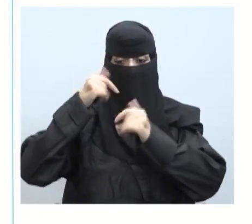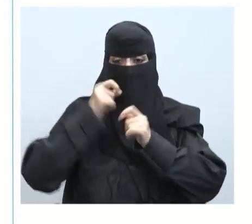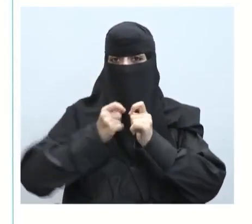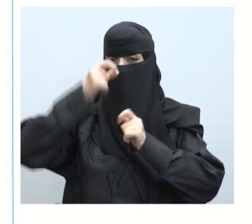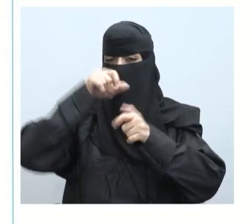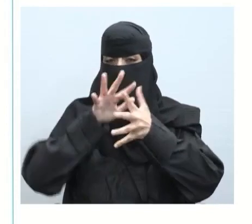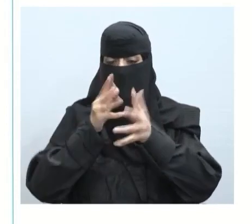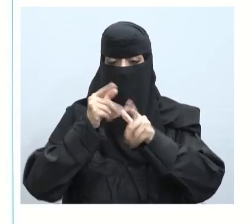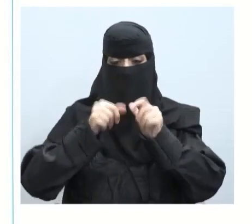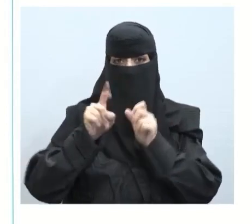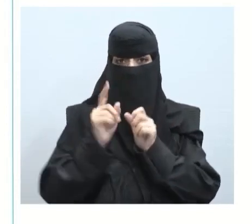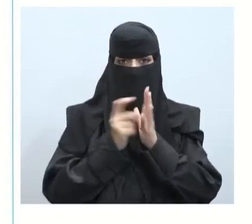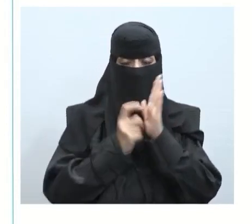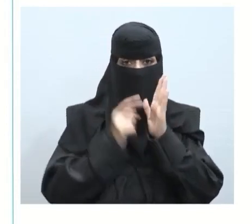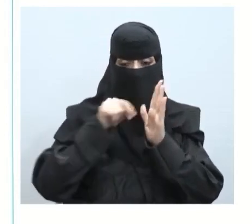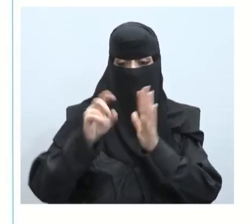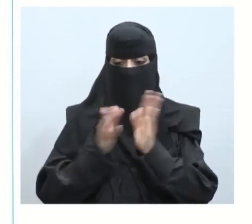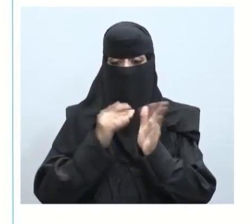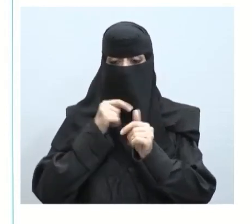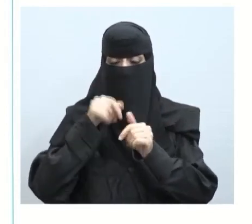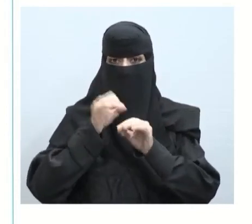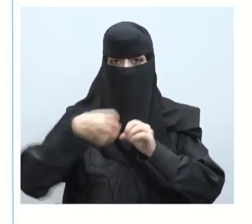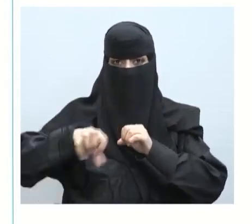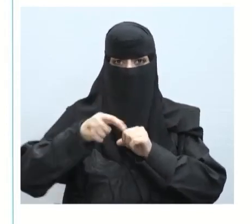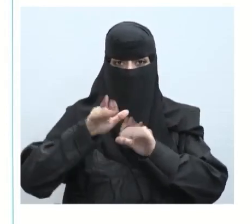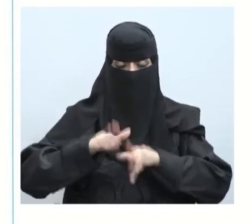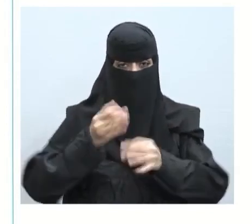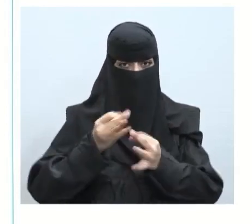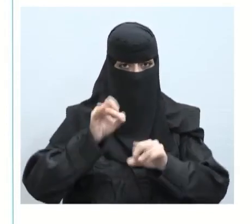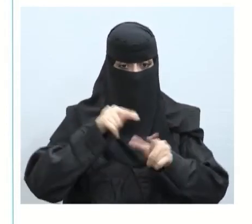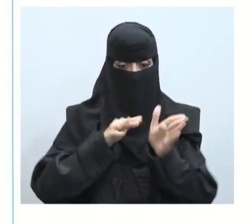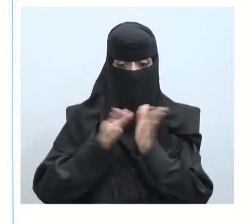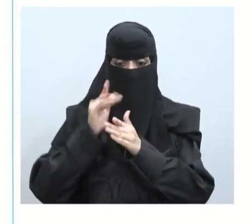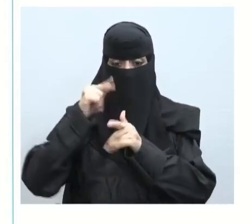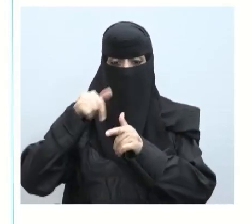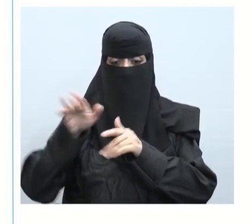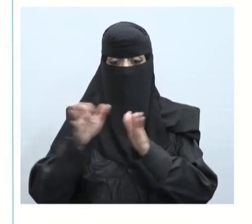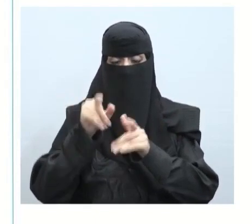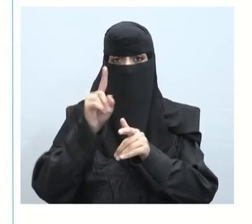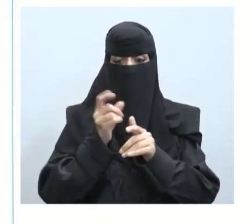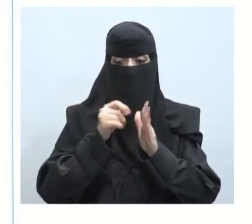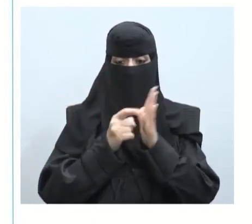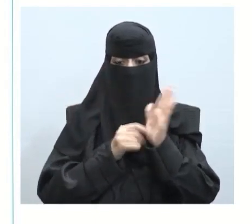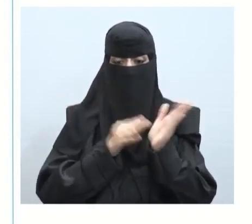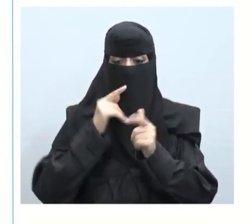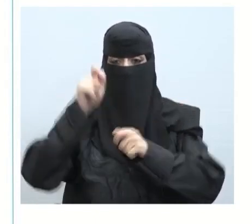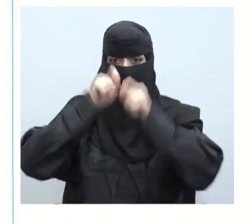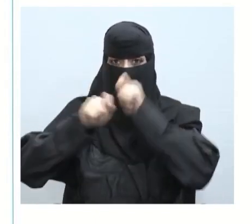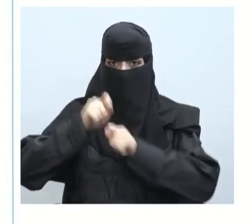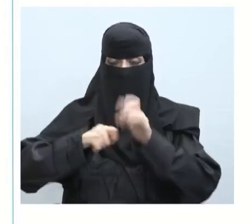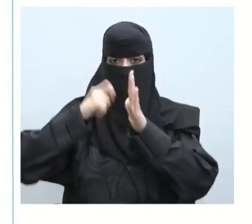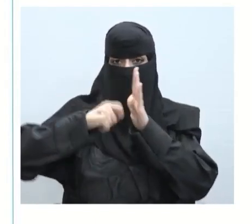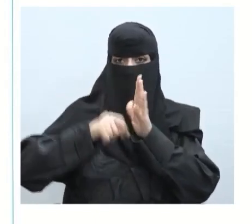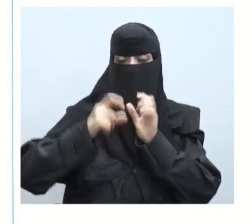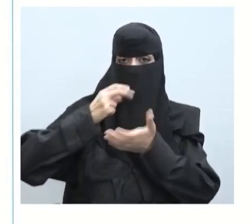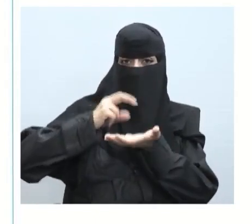وظيفة بروتوكول MQTT، تصنيف جودة الخدمة Quality of Service لبروتوكول MQTT، استخدام البرمجة النصية